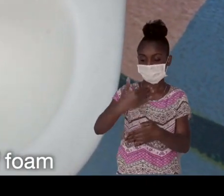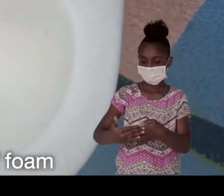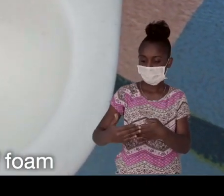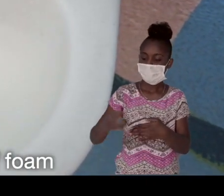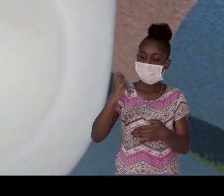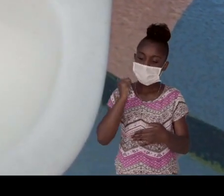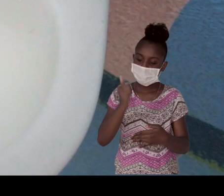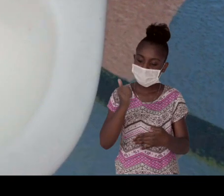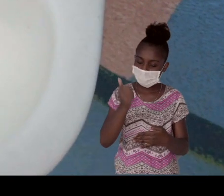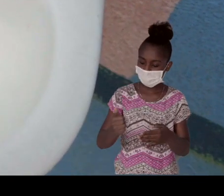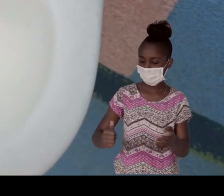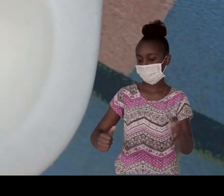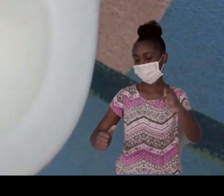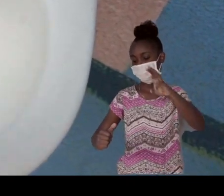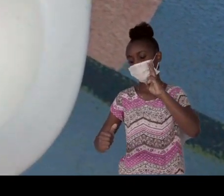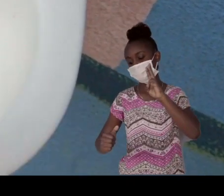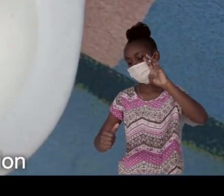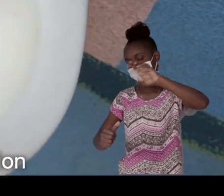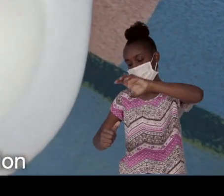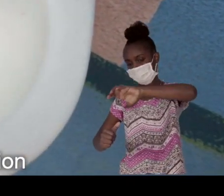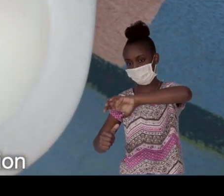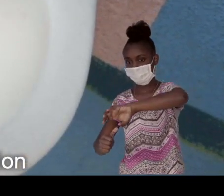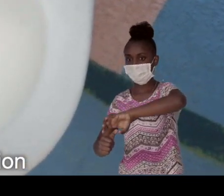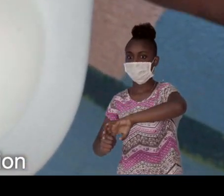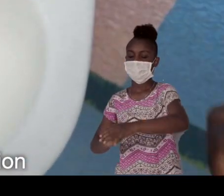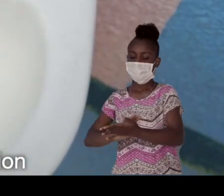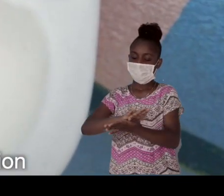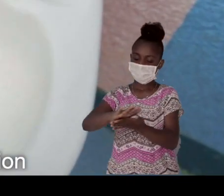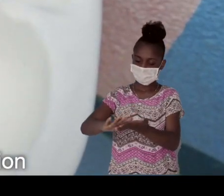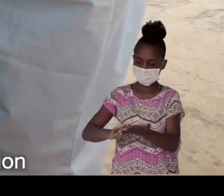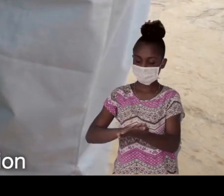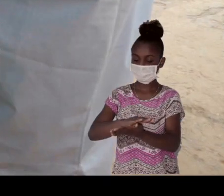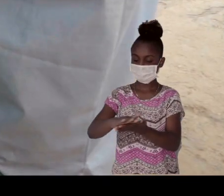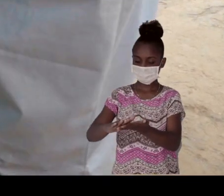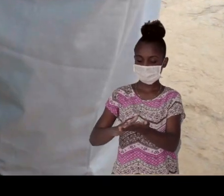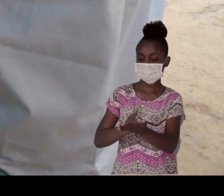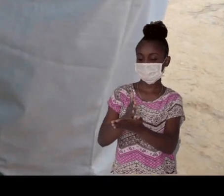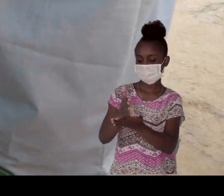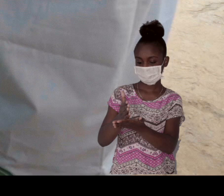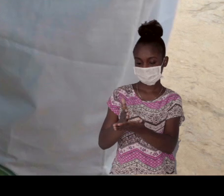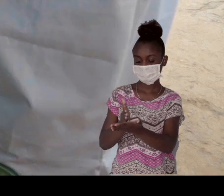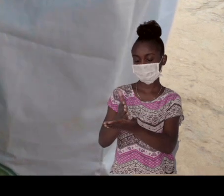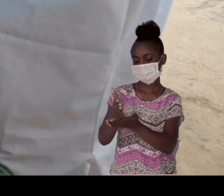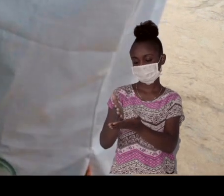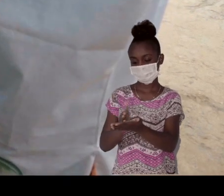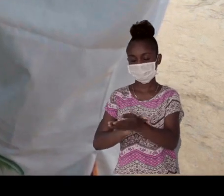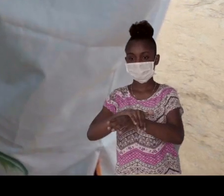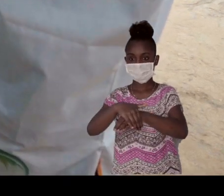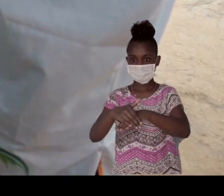gros kim, rincer savon, frotter plamé en mouvement circulaire, faire même gens ak domé